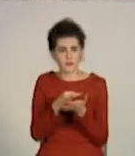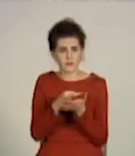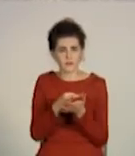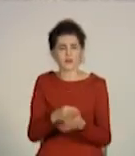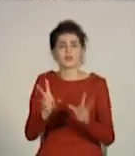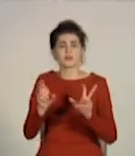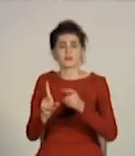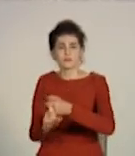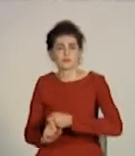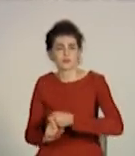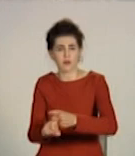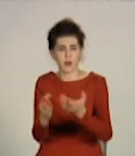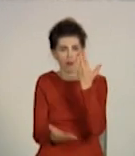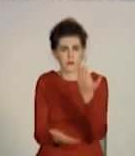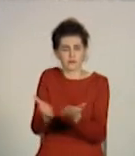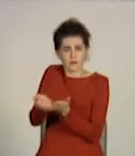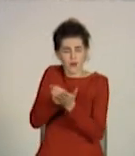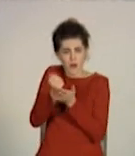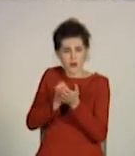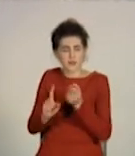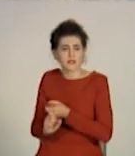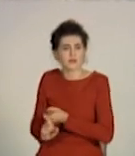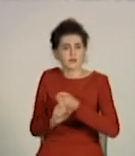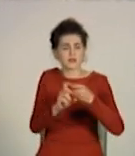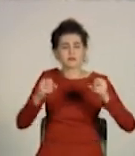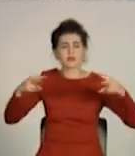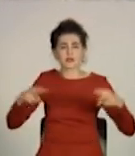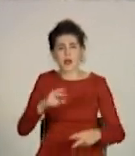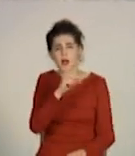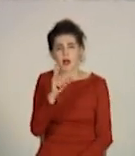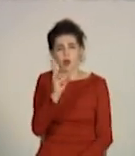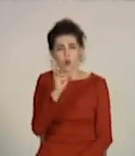з іншими елементами цієї екосистеми.